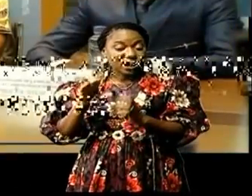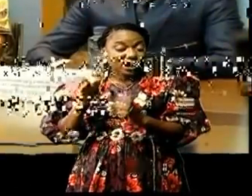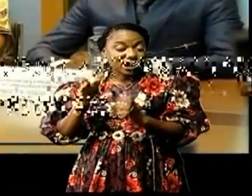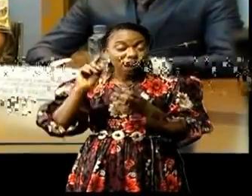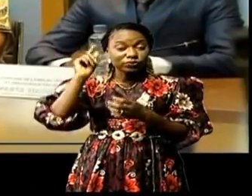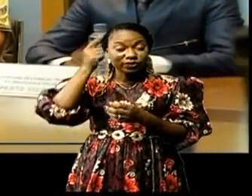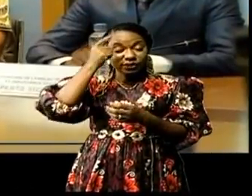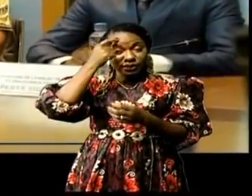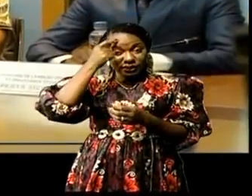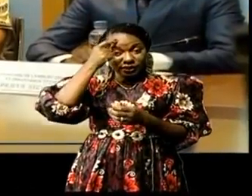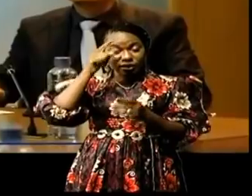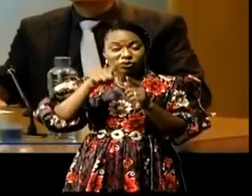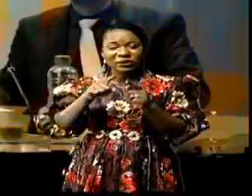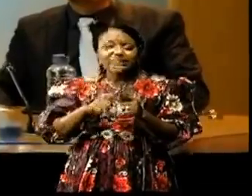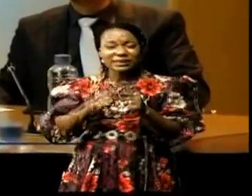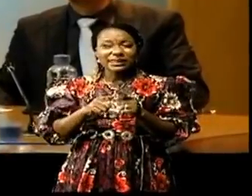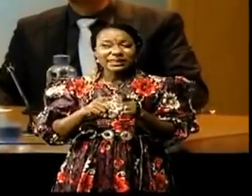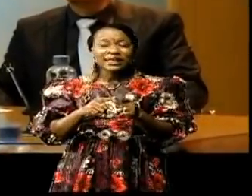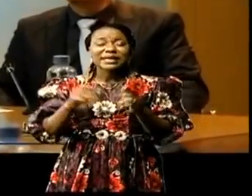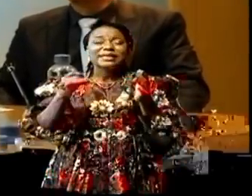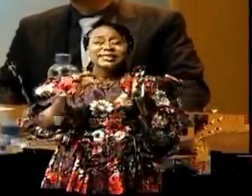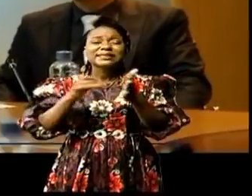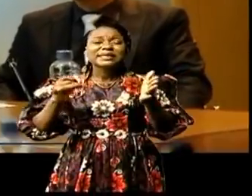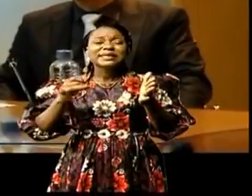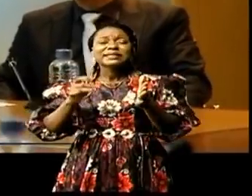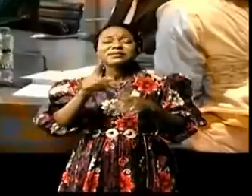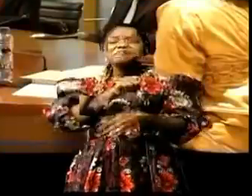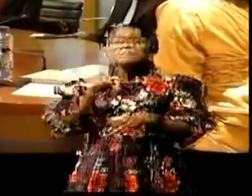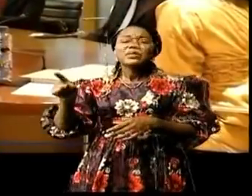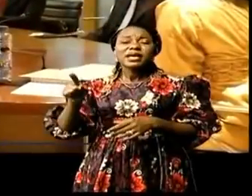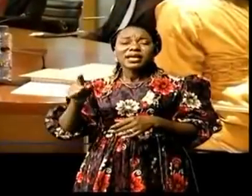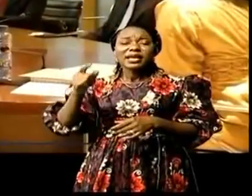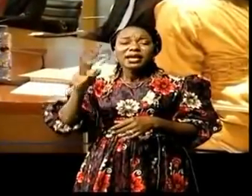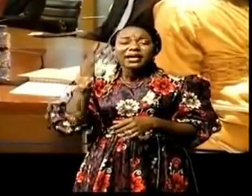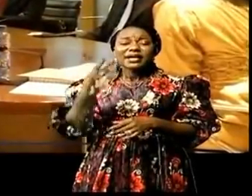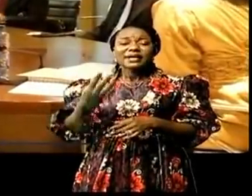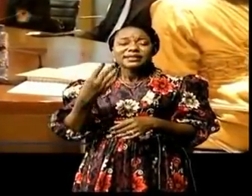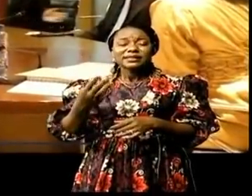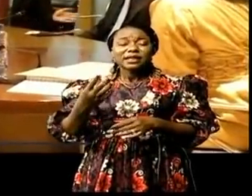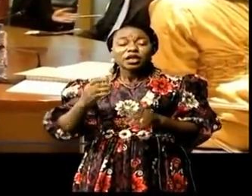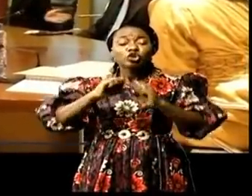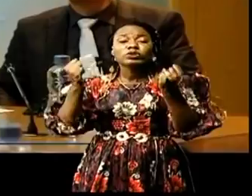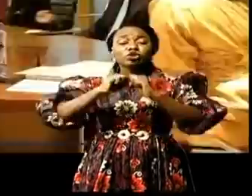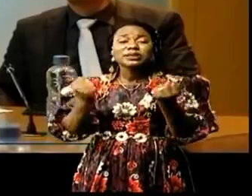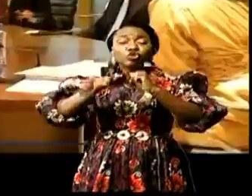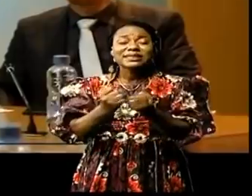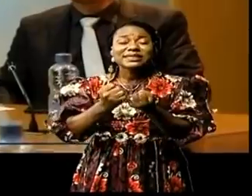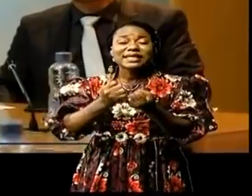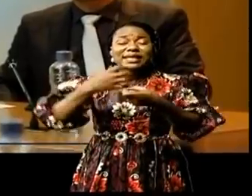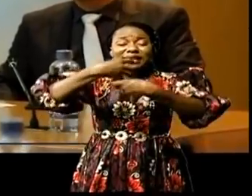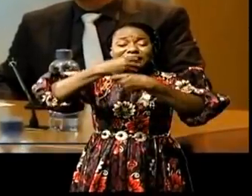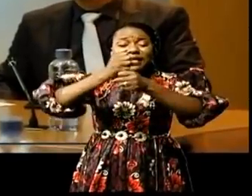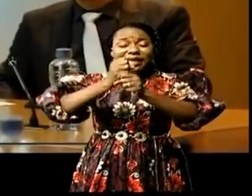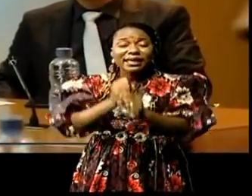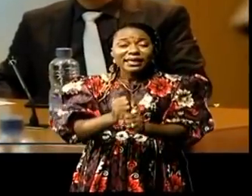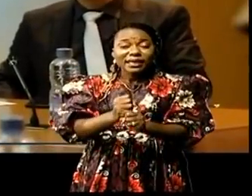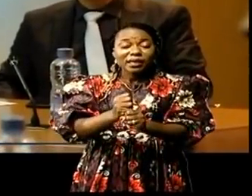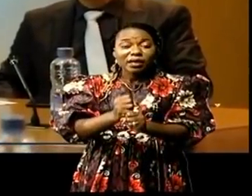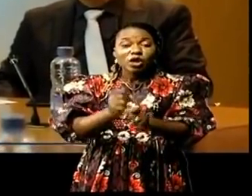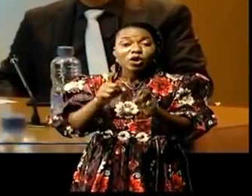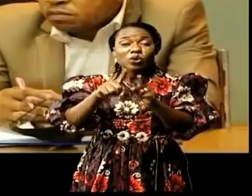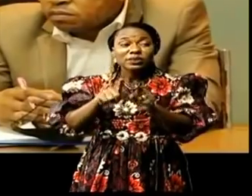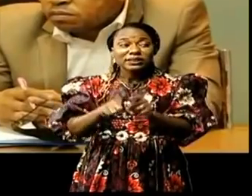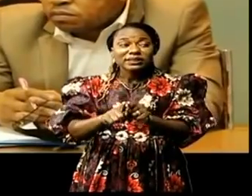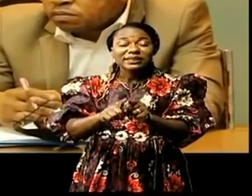de 7 428 emplois direct et indirect créés, dont plus de 5000 occupés par les